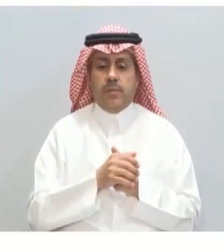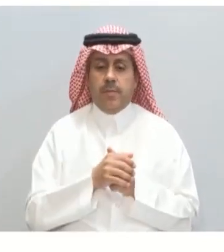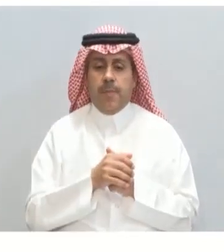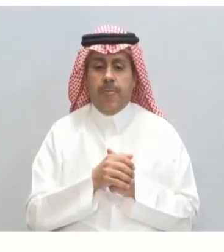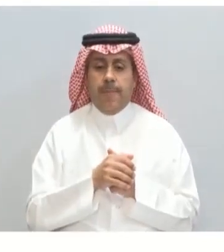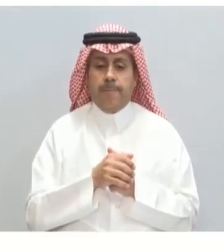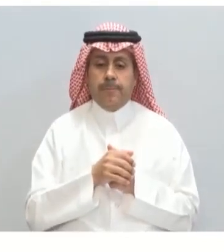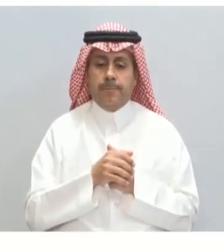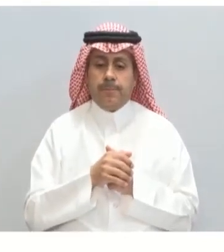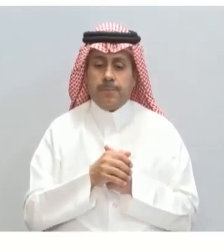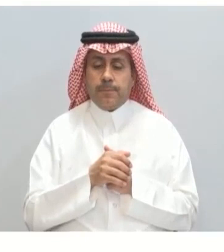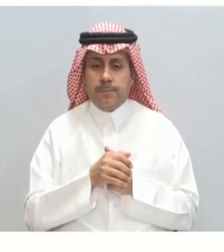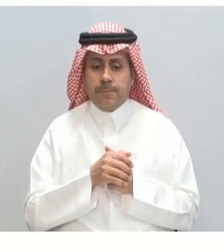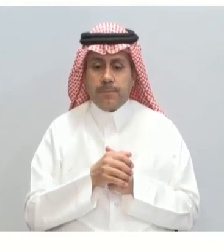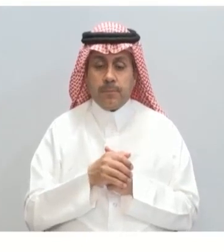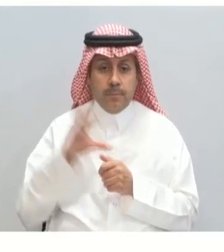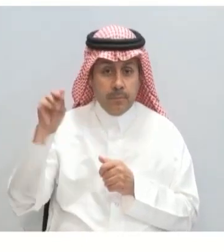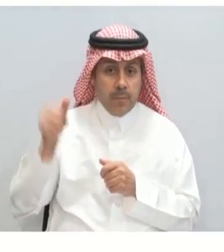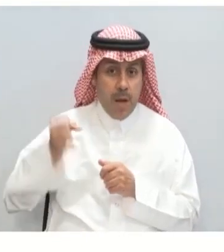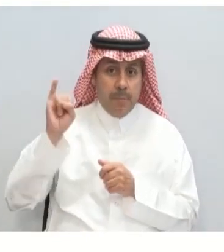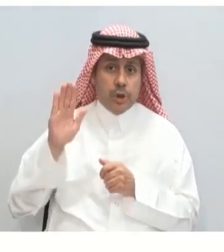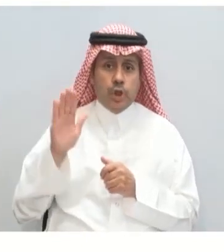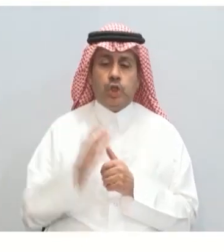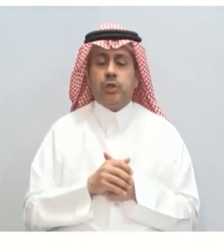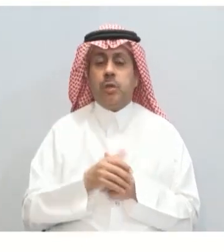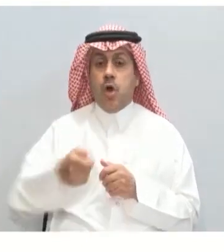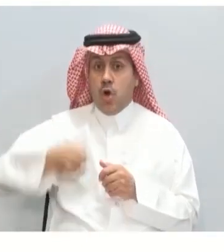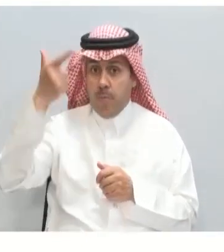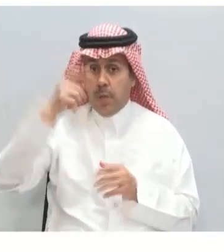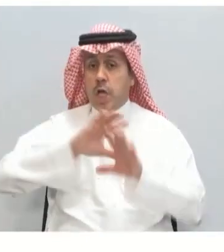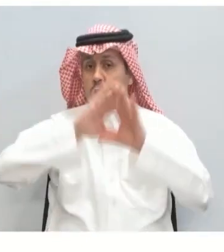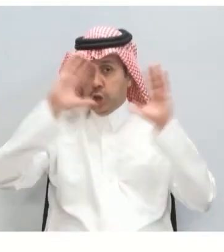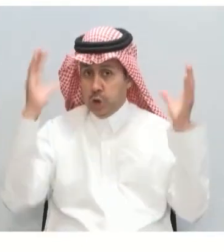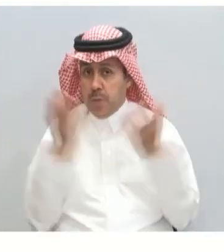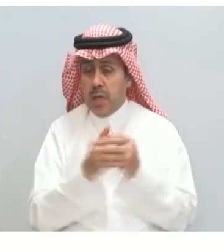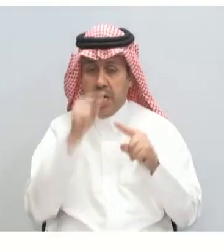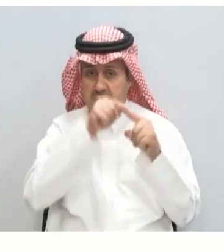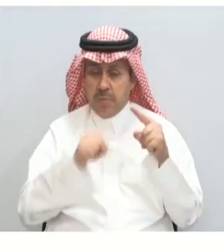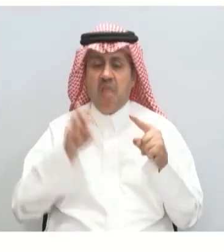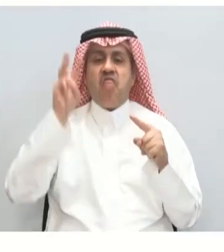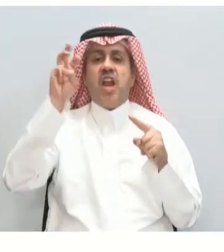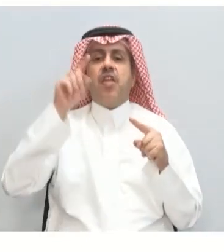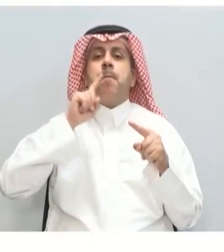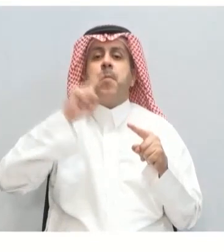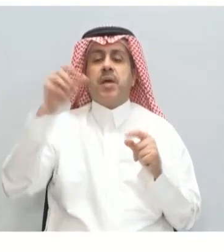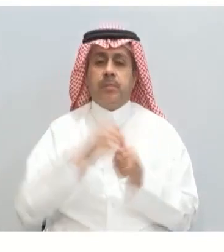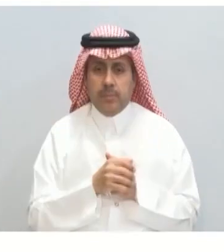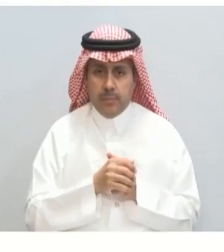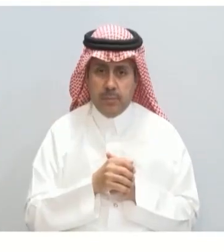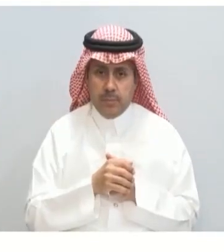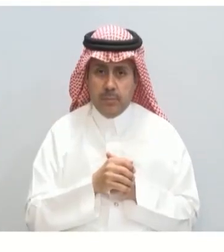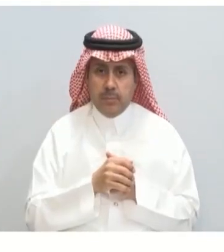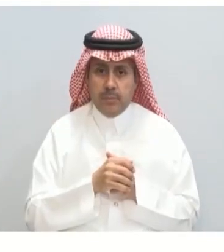القيد ايضا هامش الربح الاجمالي او النسبه 30%